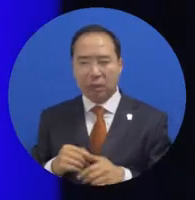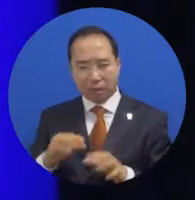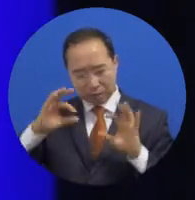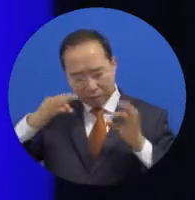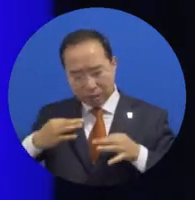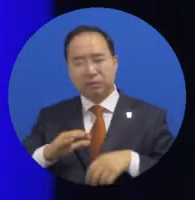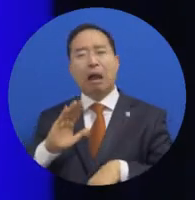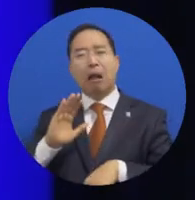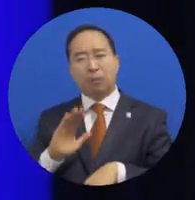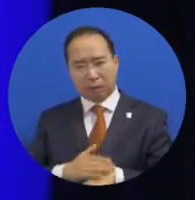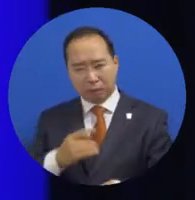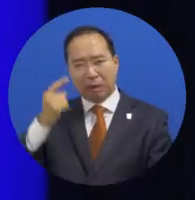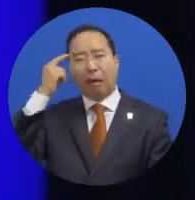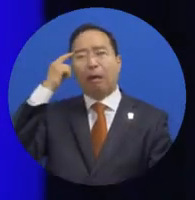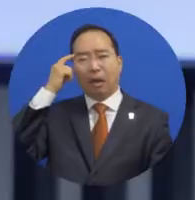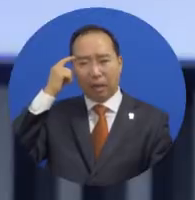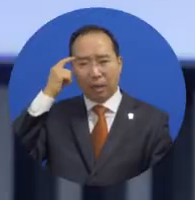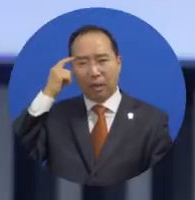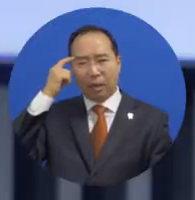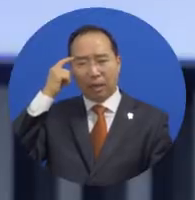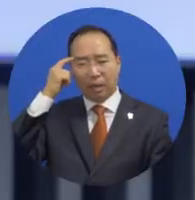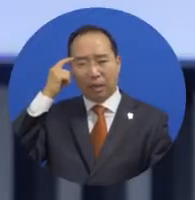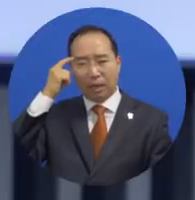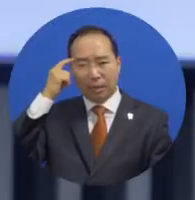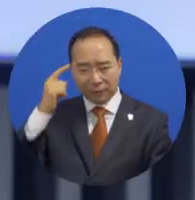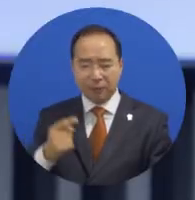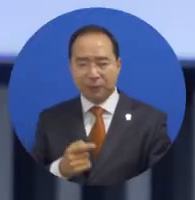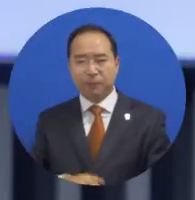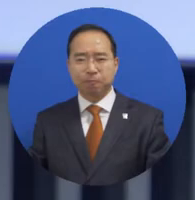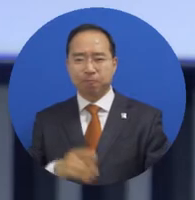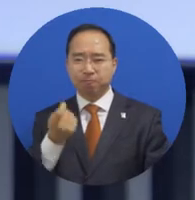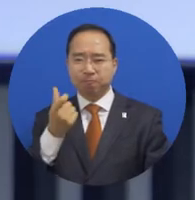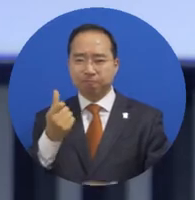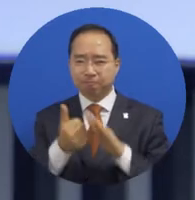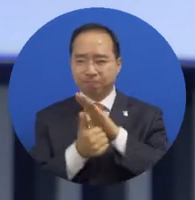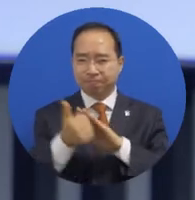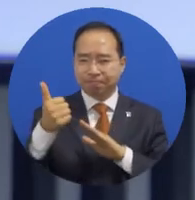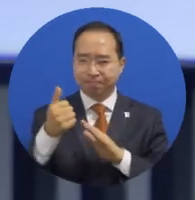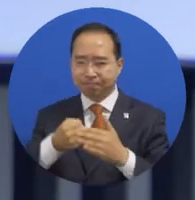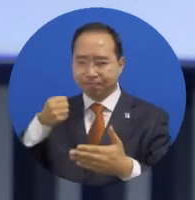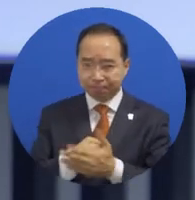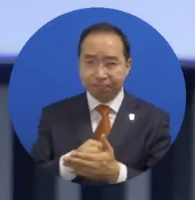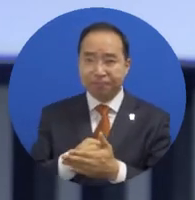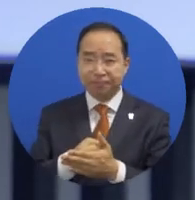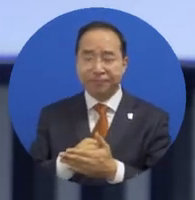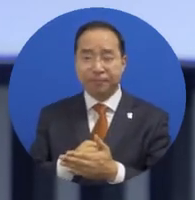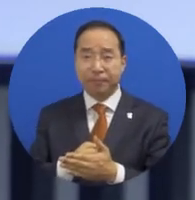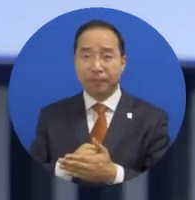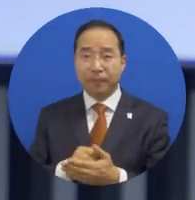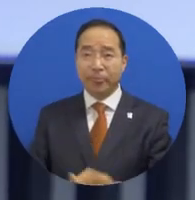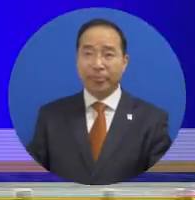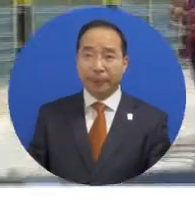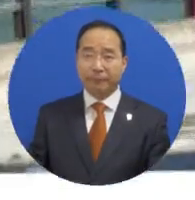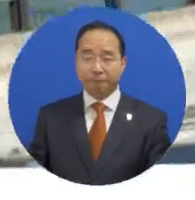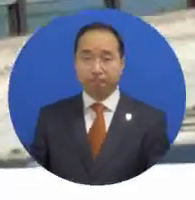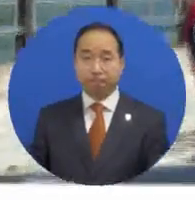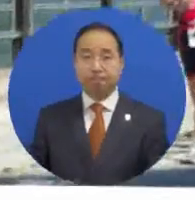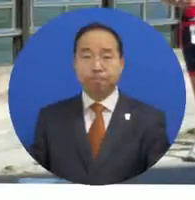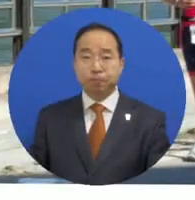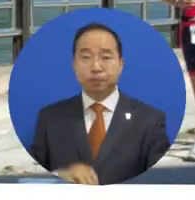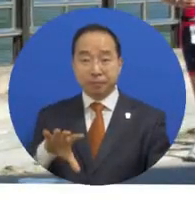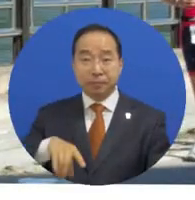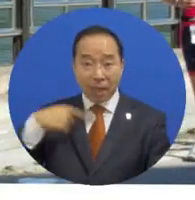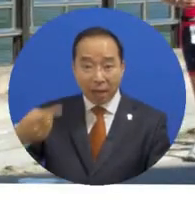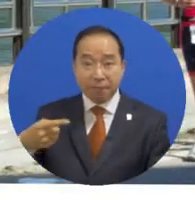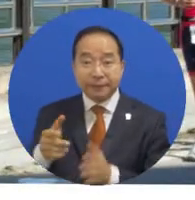살았구나. 저는 그런 생각을 한번 해봤어요. 그래서 제 마음속에 어떤 작은 희망을 품고 제가 겁도 없이 제일 먼저